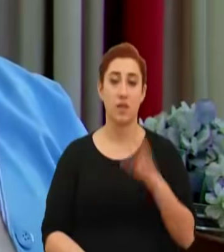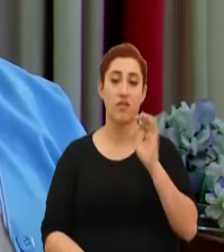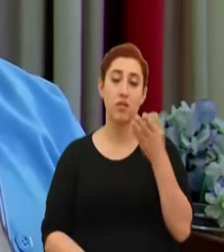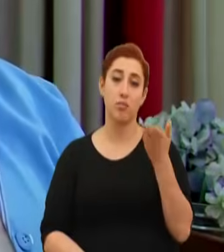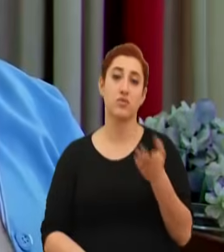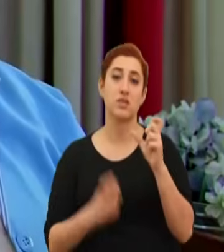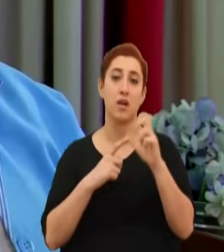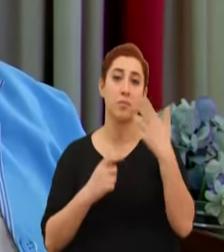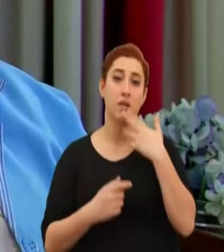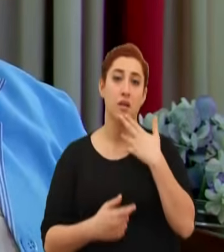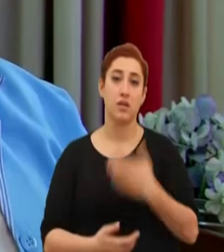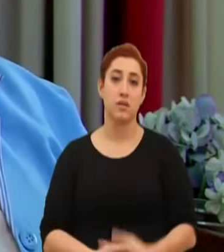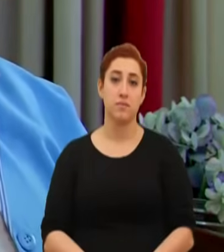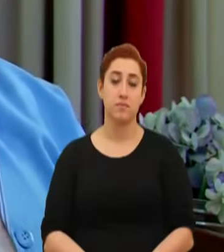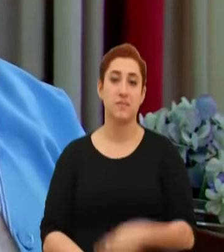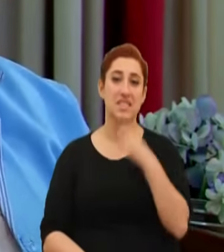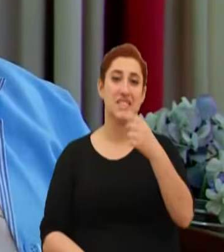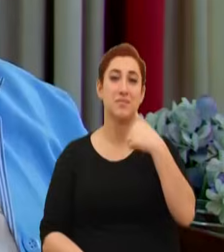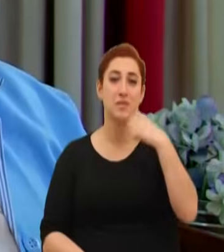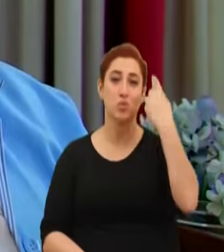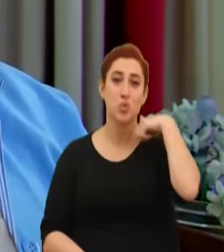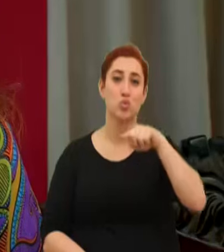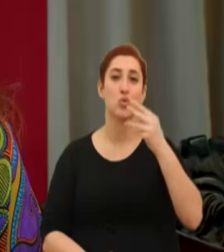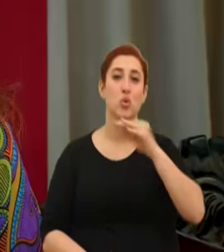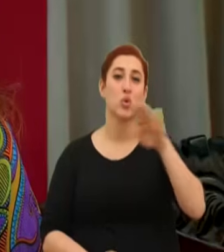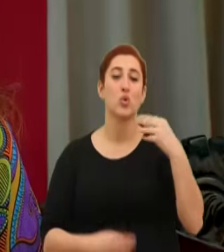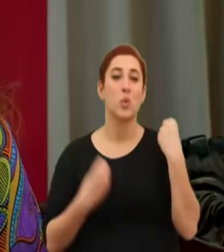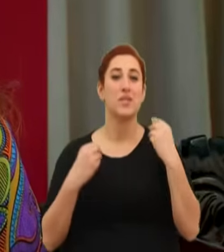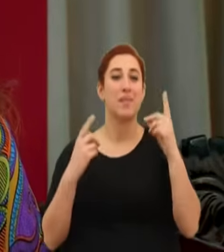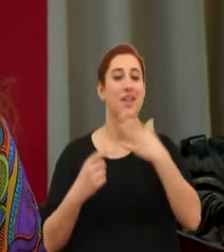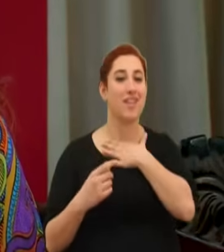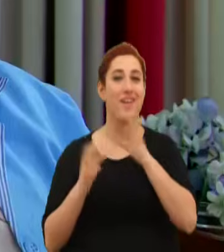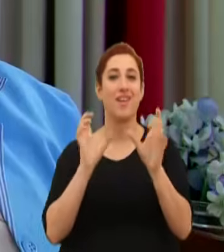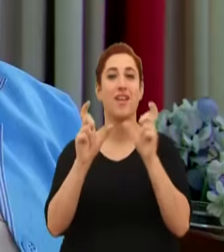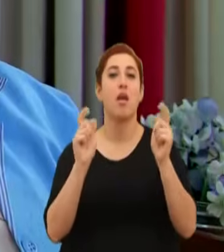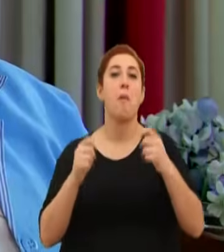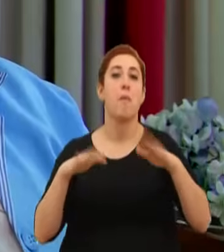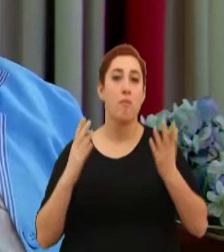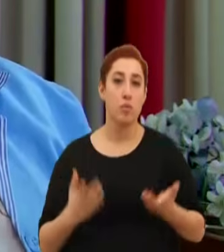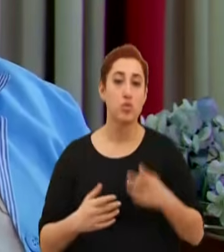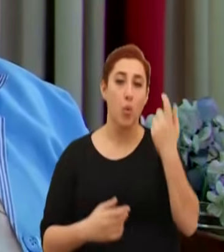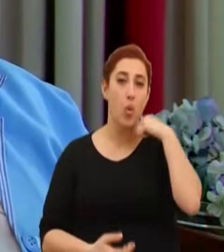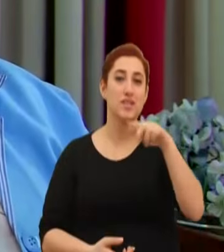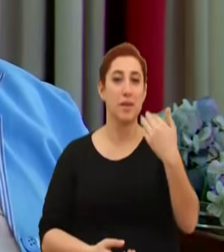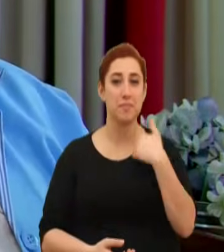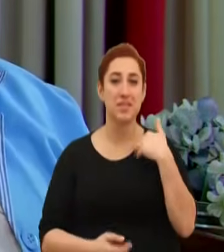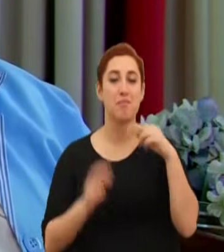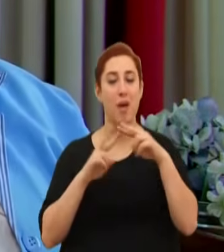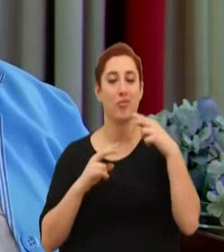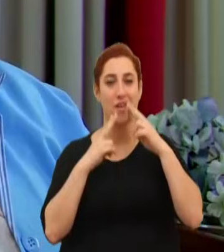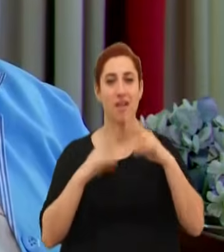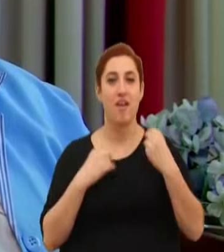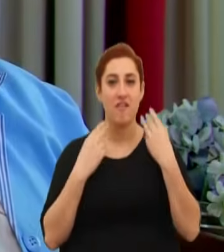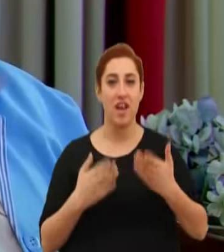Evet işte böyle Serpil Hanım. Siz bizim yüzümüzden çocuğunuza doğru düz takı falan takamıyorsunuz. O yüzden biz Mahmut'la